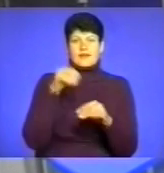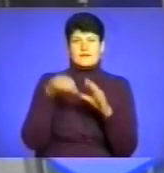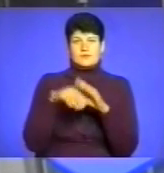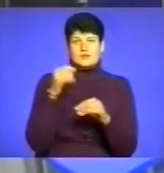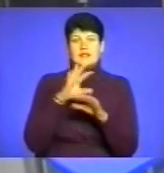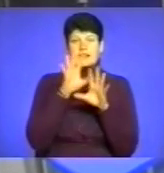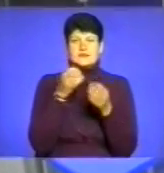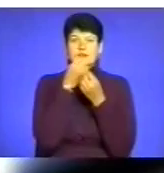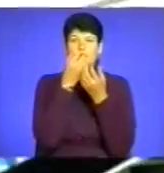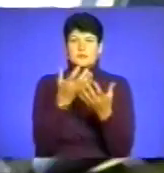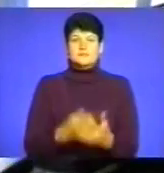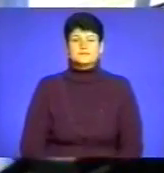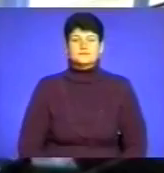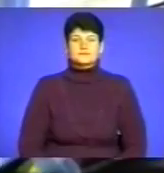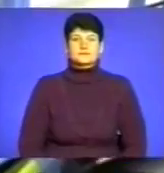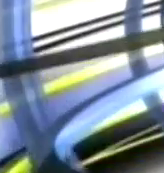Дякую.